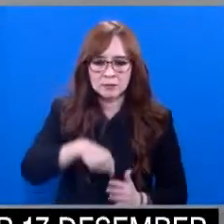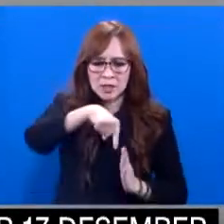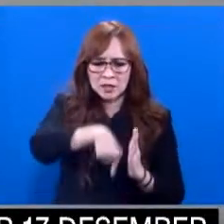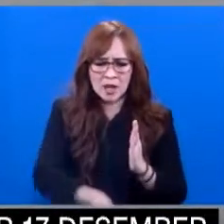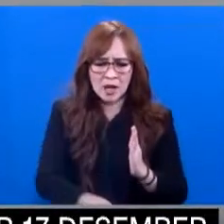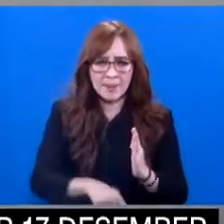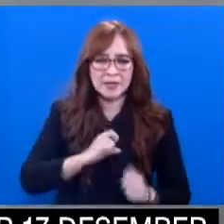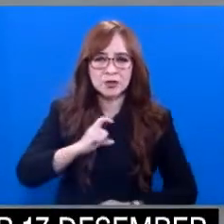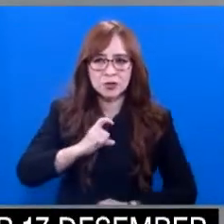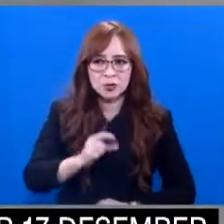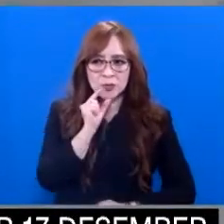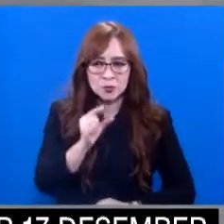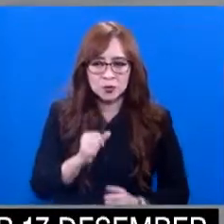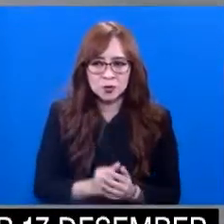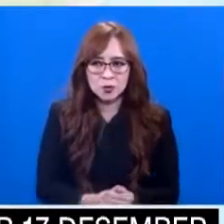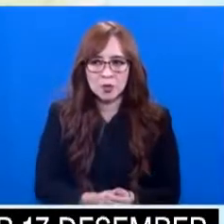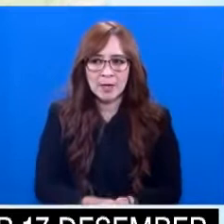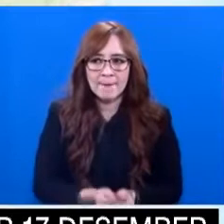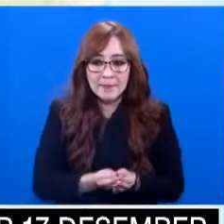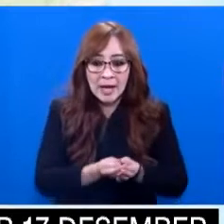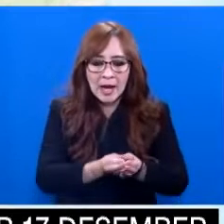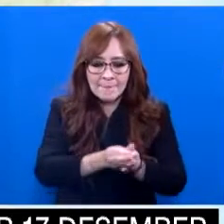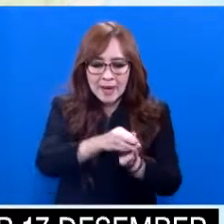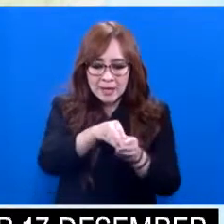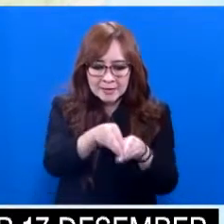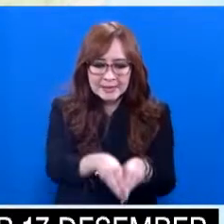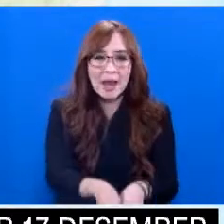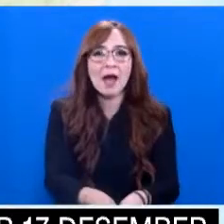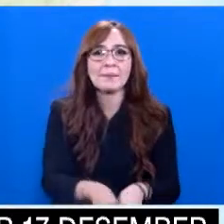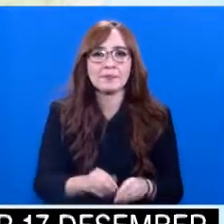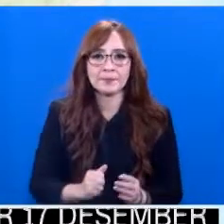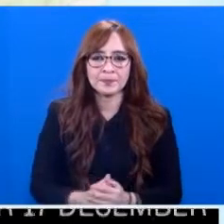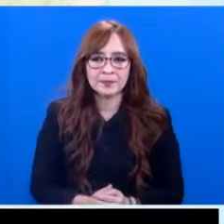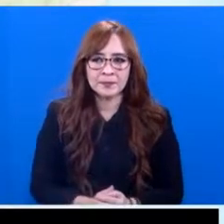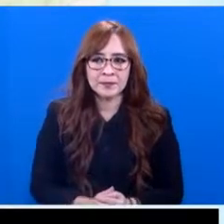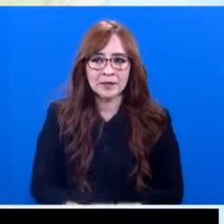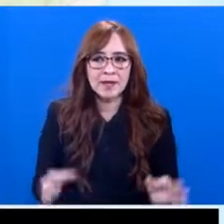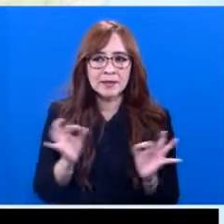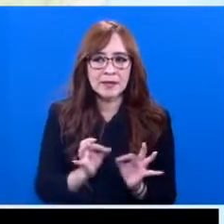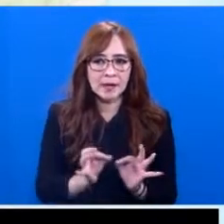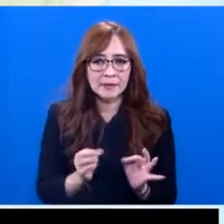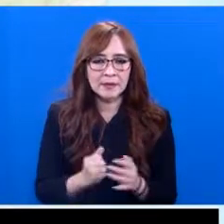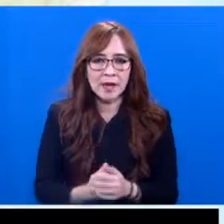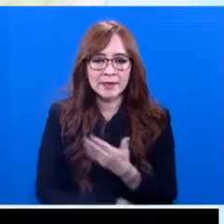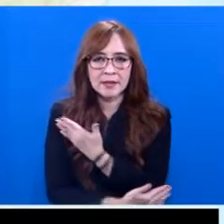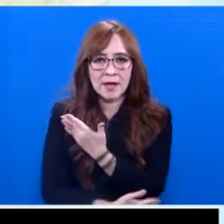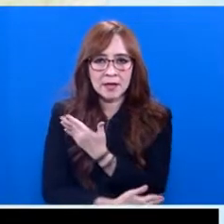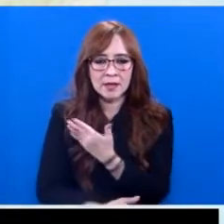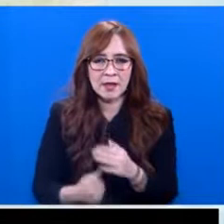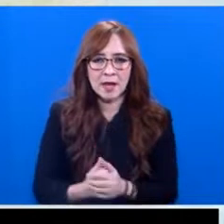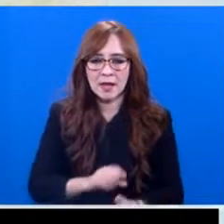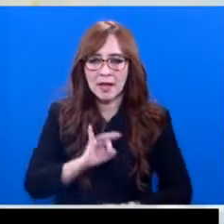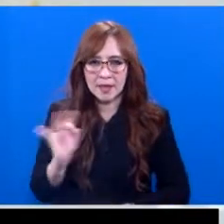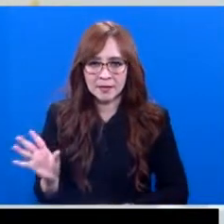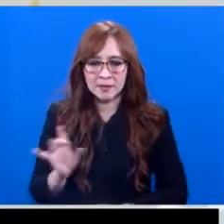cukup untuk operasional kapal selam. Di udara, Kalimantan Timur juga mendekati Flight Information Region negara-negara tetangga. Selain